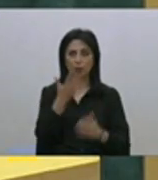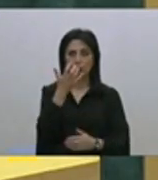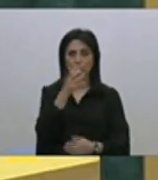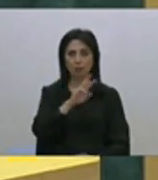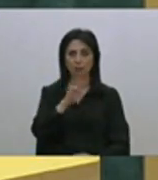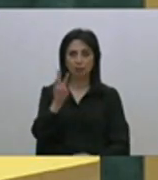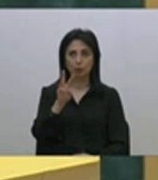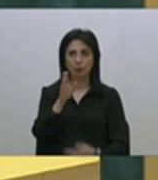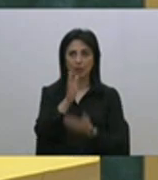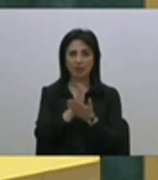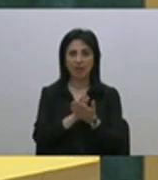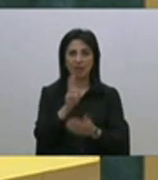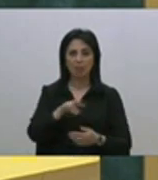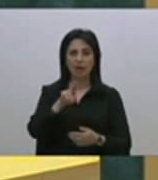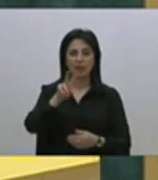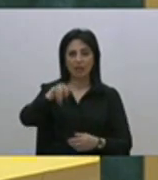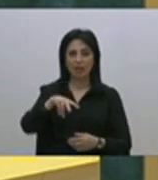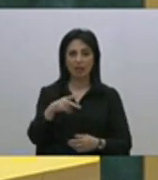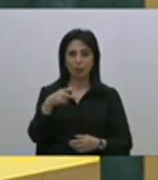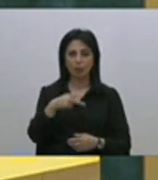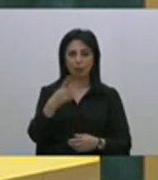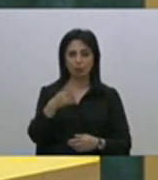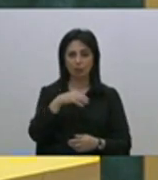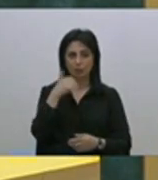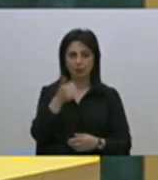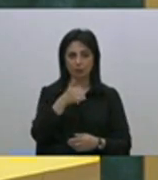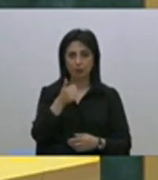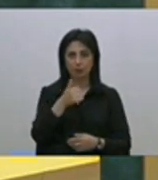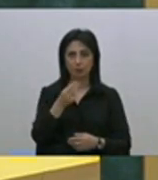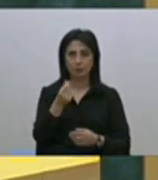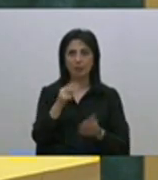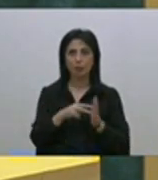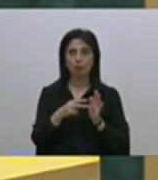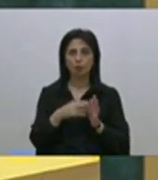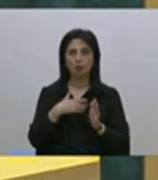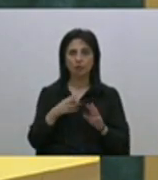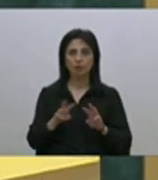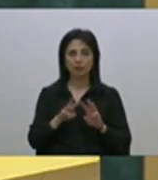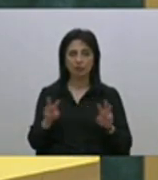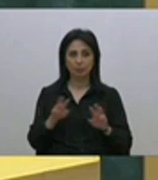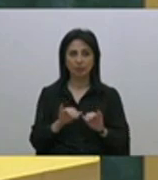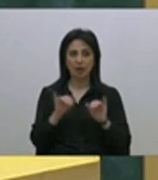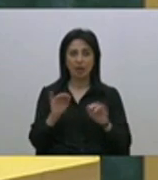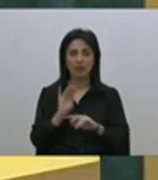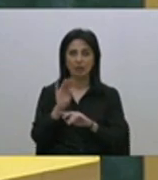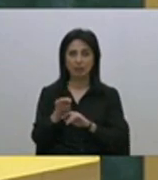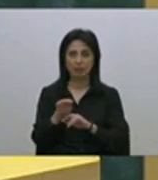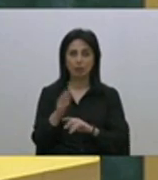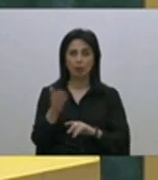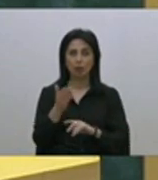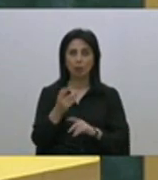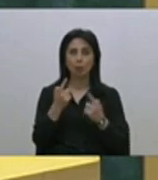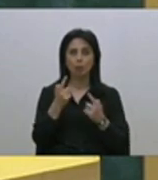500 მილიონით, 9 მილიარდი ლარით 2024 წლის ბიუჯეტი ჩვენი სამინისტროსი გაიზარდა,